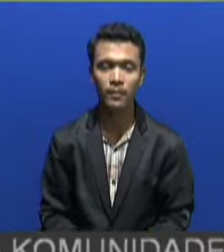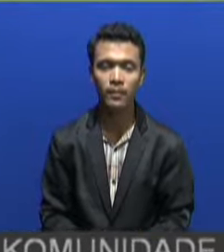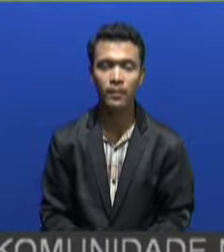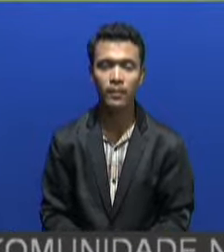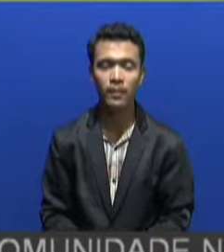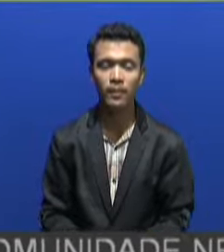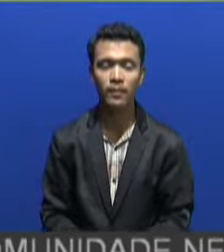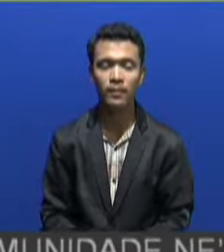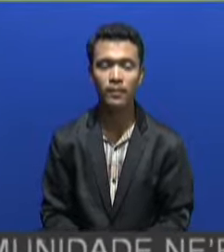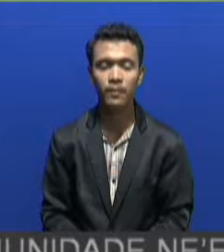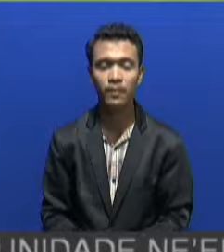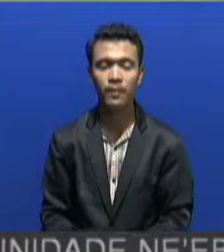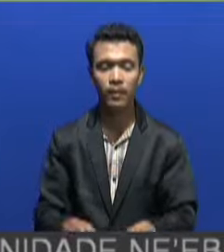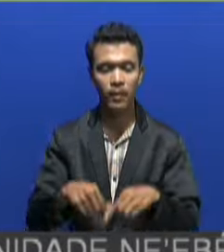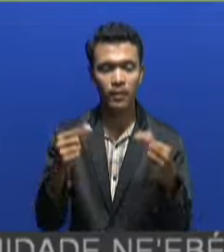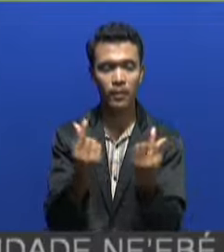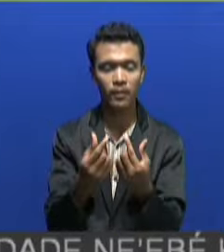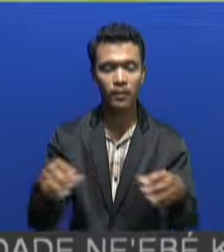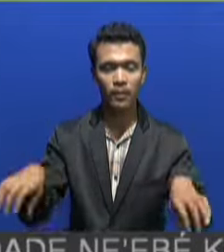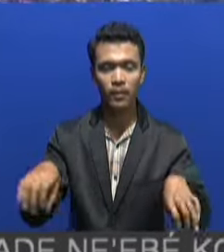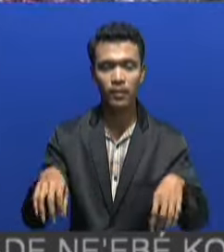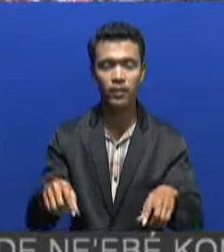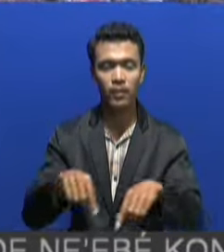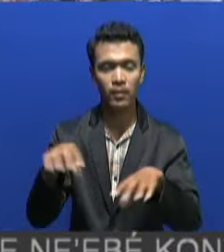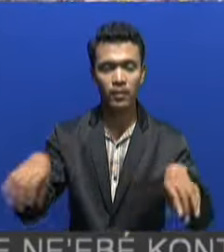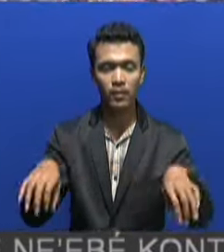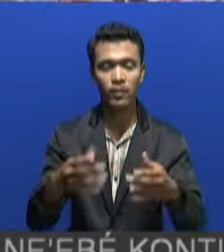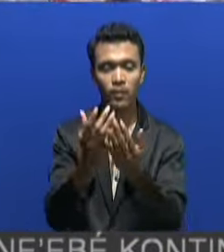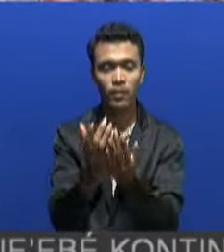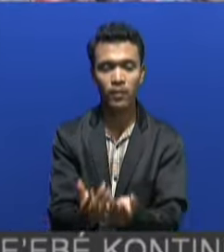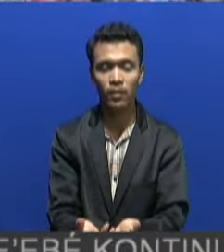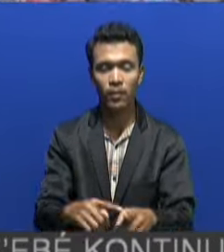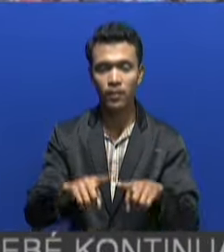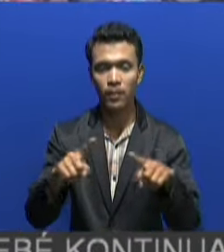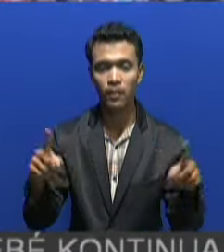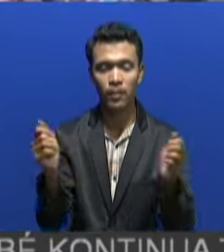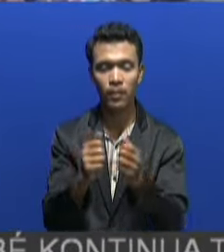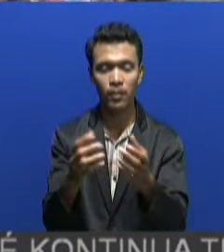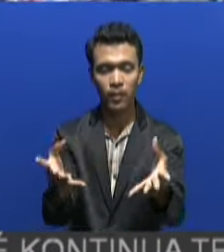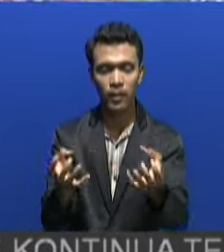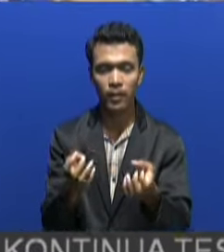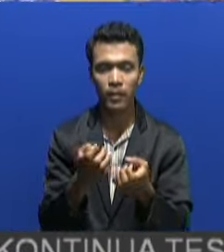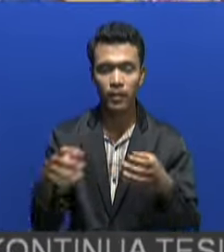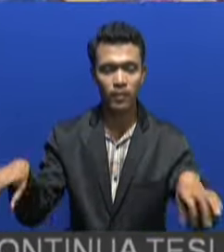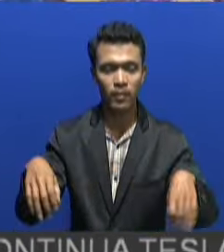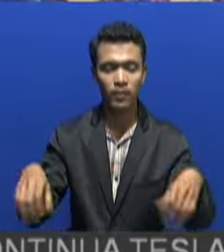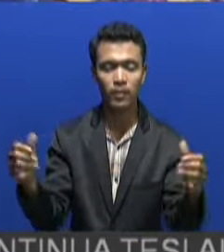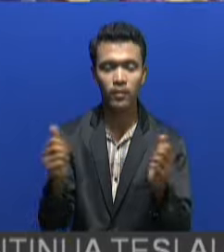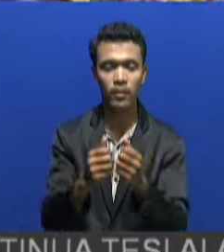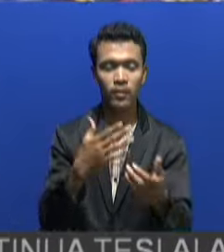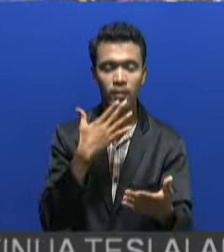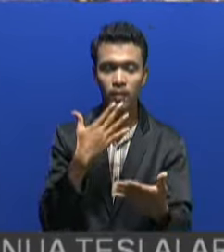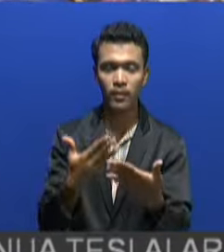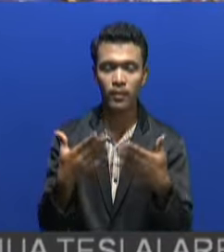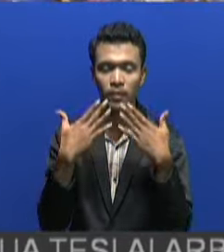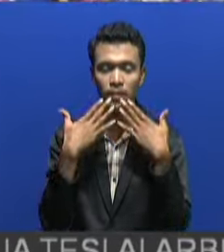halau na servisu maske servisu neve mak toran mai be ho ite bot sirne vontade ba tutu bele laho dia ko suksesu dale detan obrigado barak ba